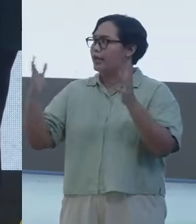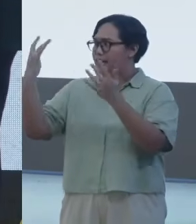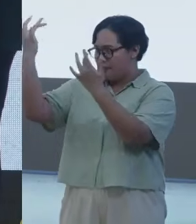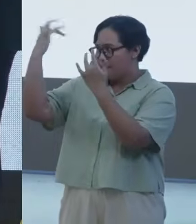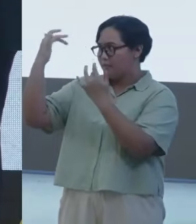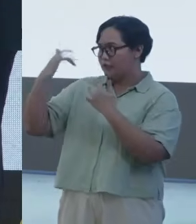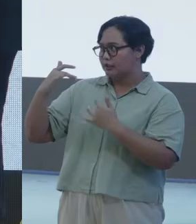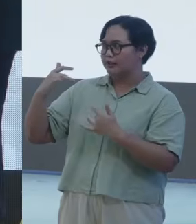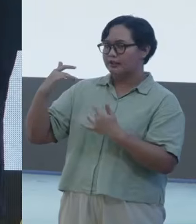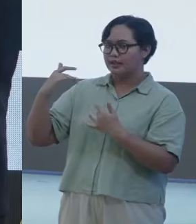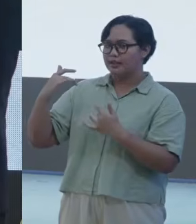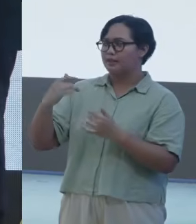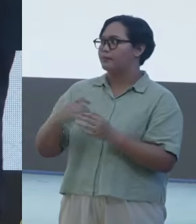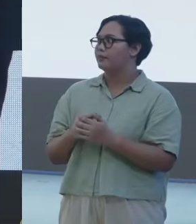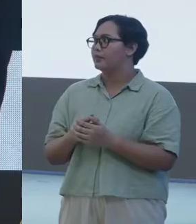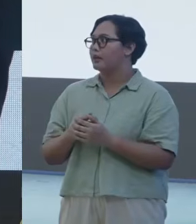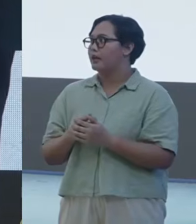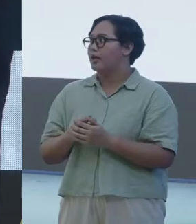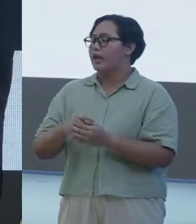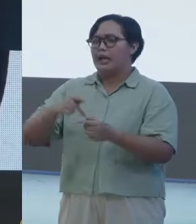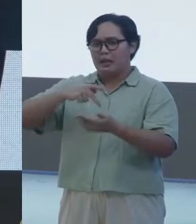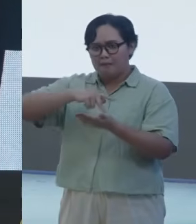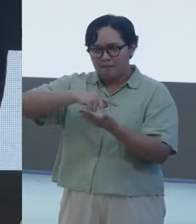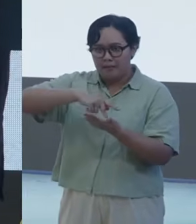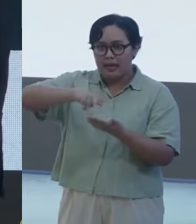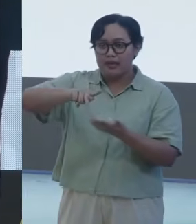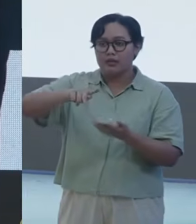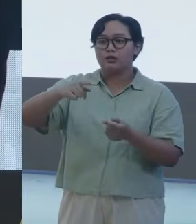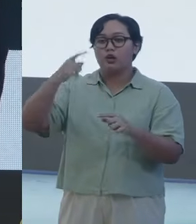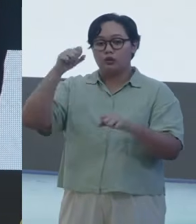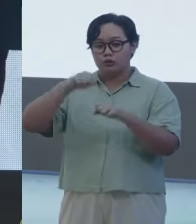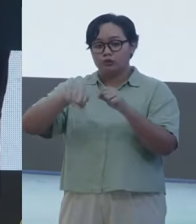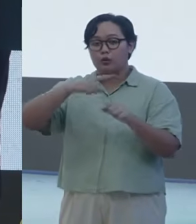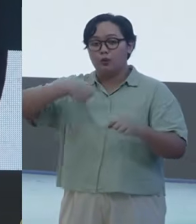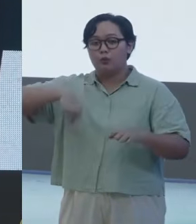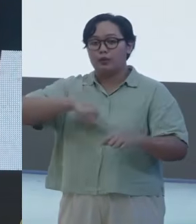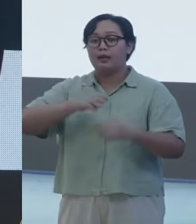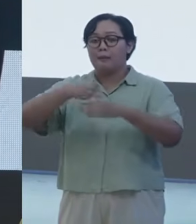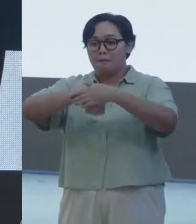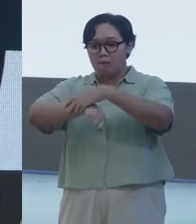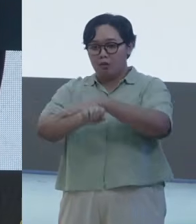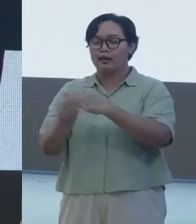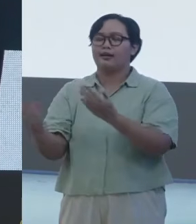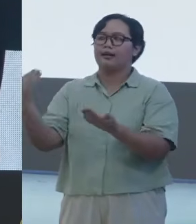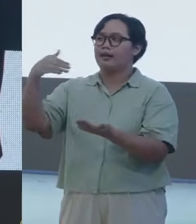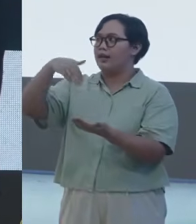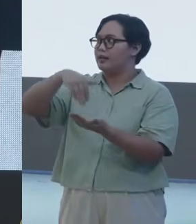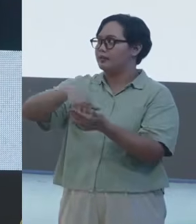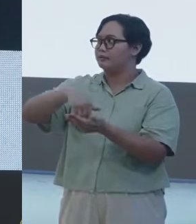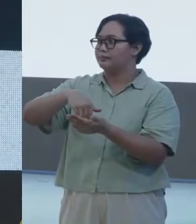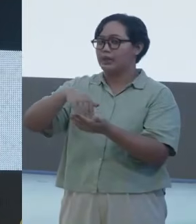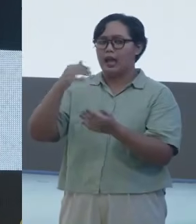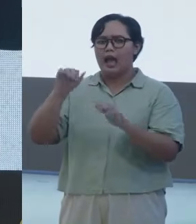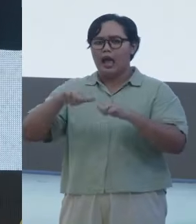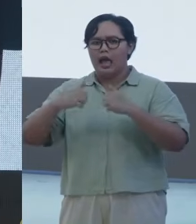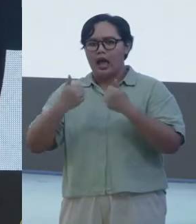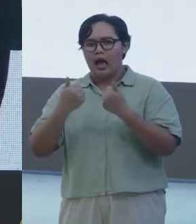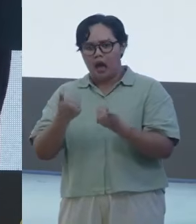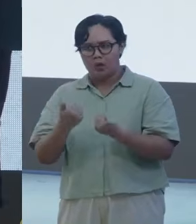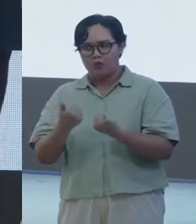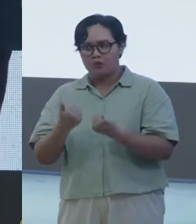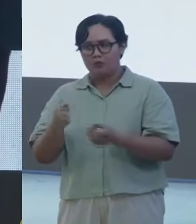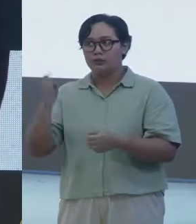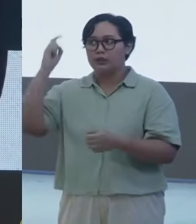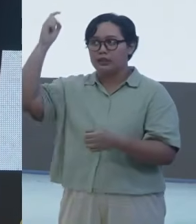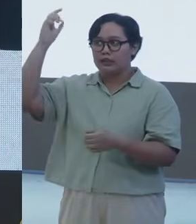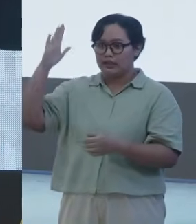us to be born again. Paano ba nagiging born again? He will cause you to be born